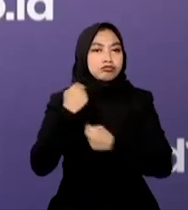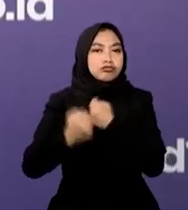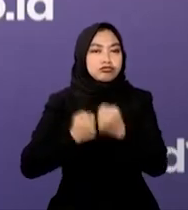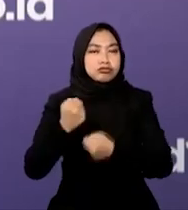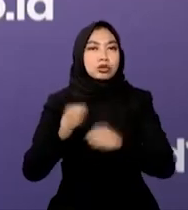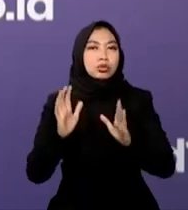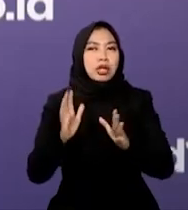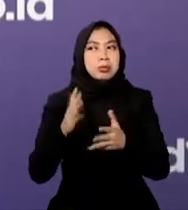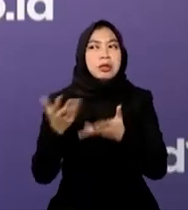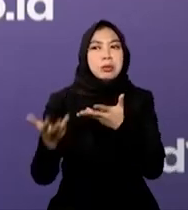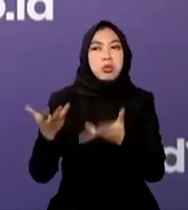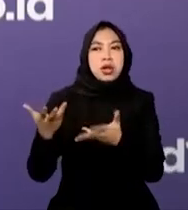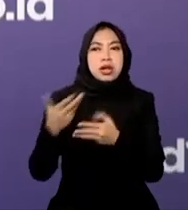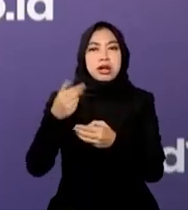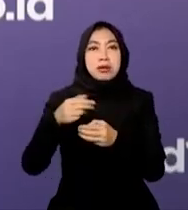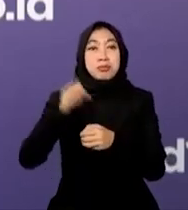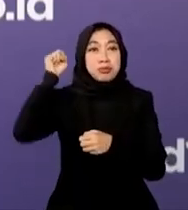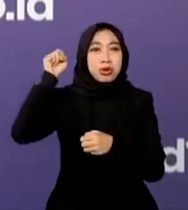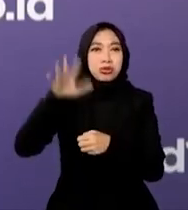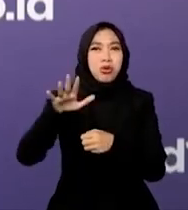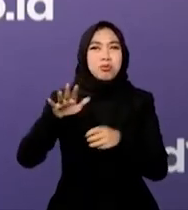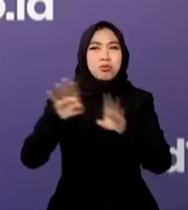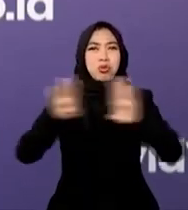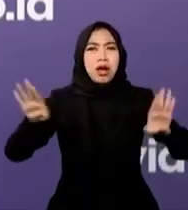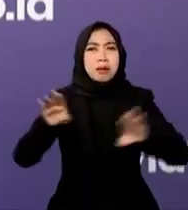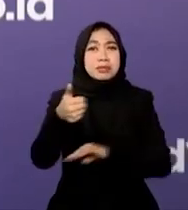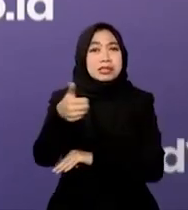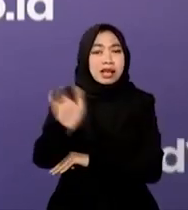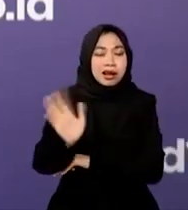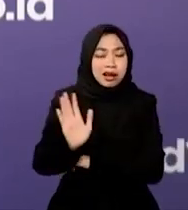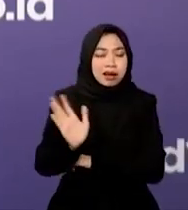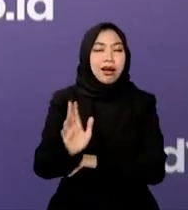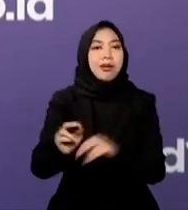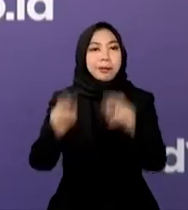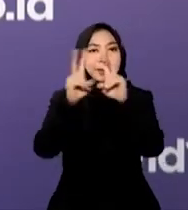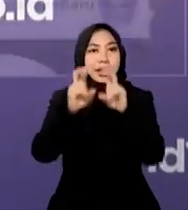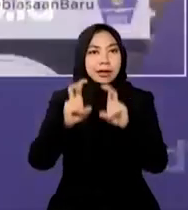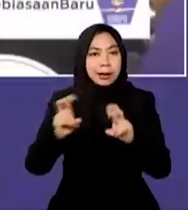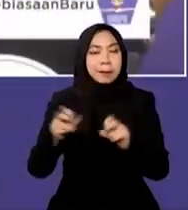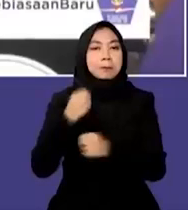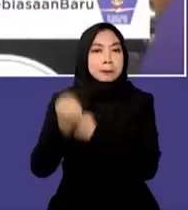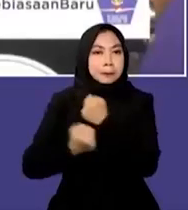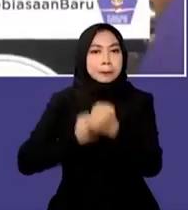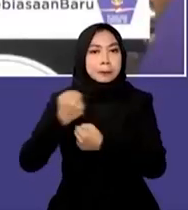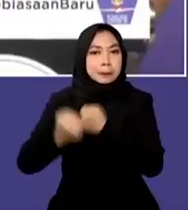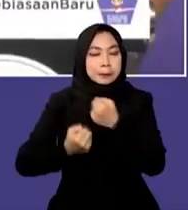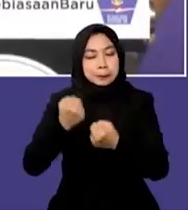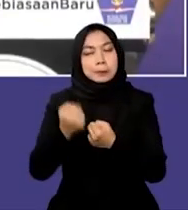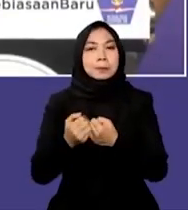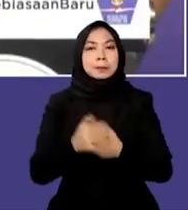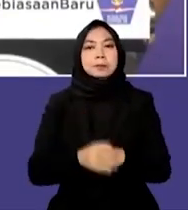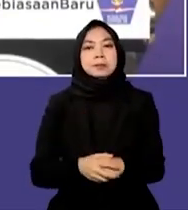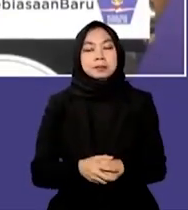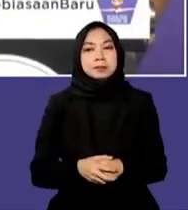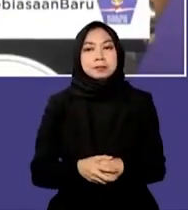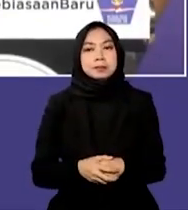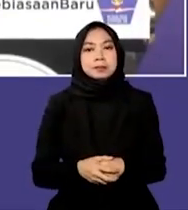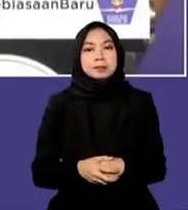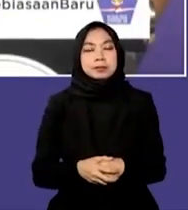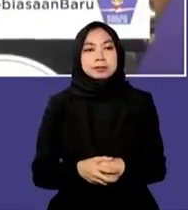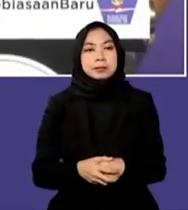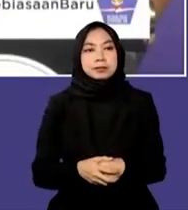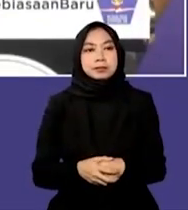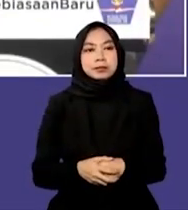kemungkinan pembukaan bioskop dan cinema dengan mempertimbangkan berbagai hal yang penting